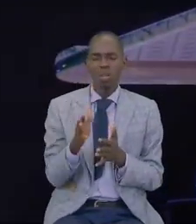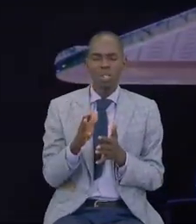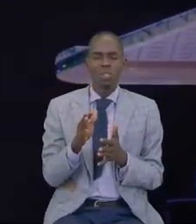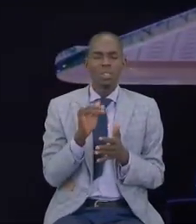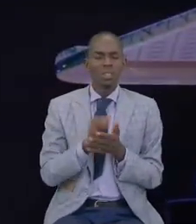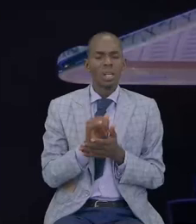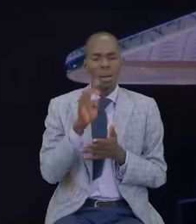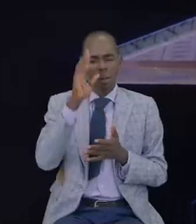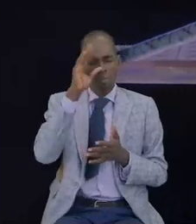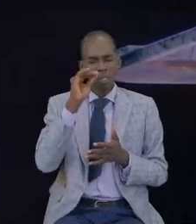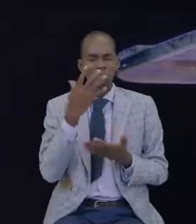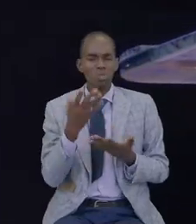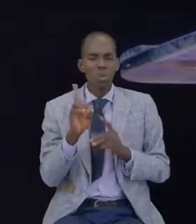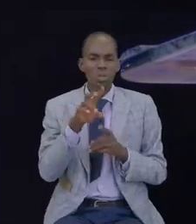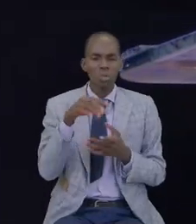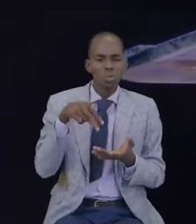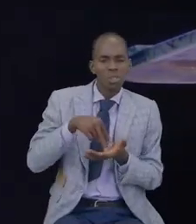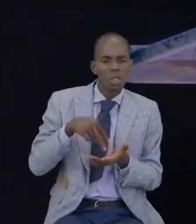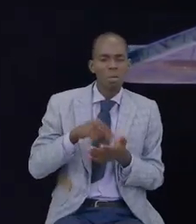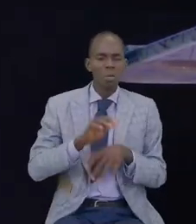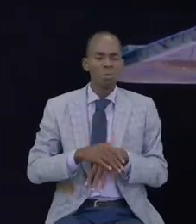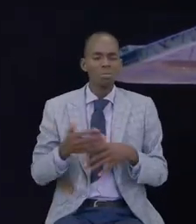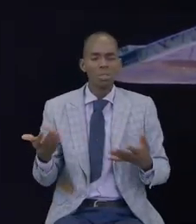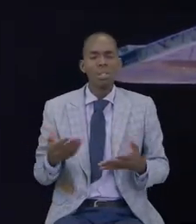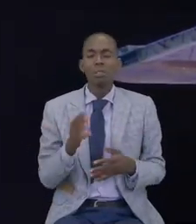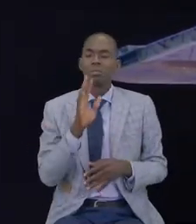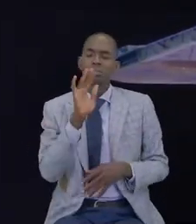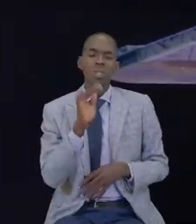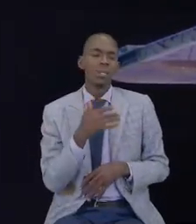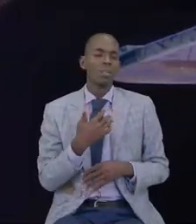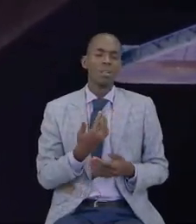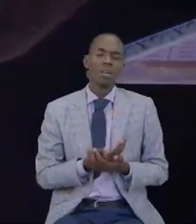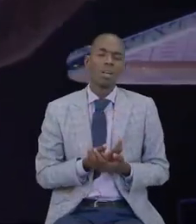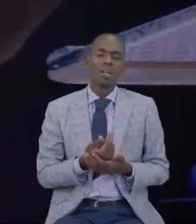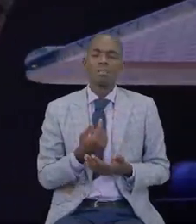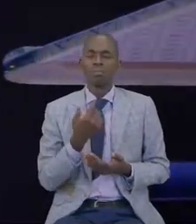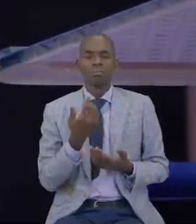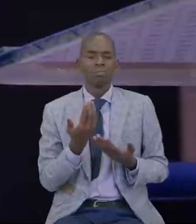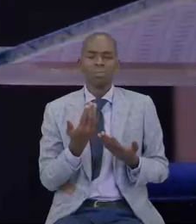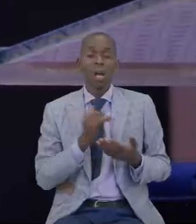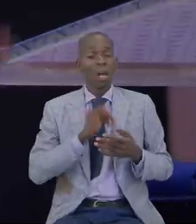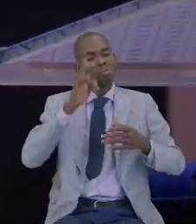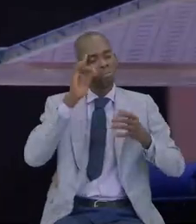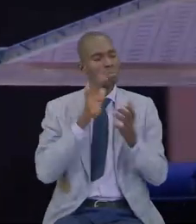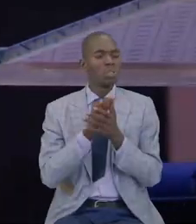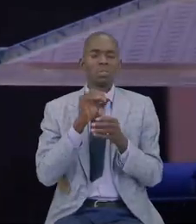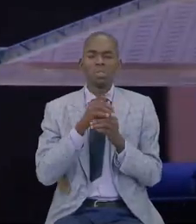est-ce que toi tu te tiens en réalité? Bon, je crois en Dieu, je ne veux pas aller plus loin que ça.